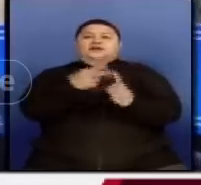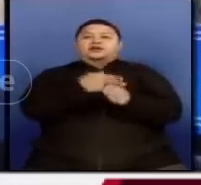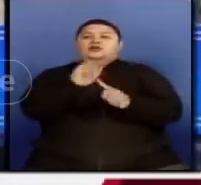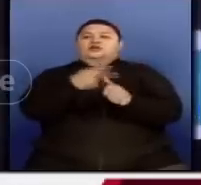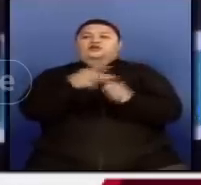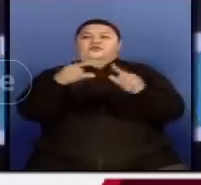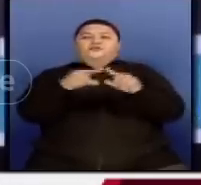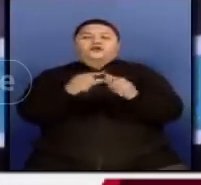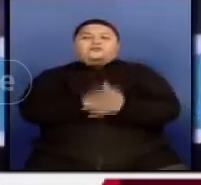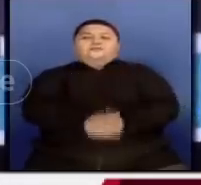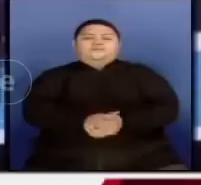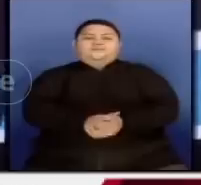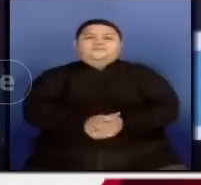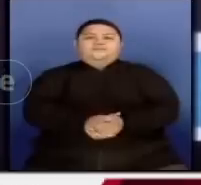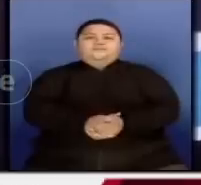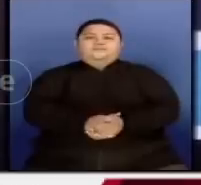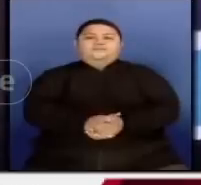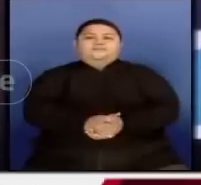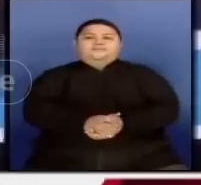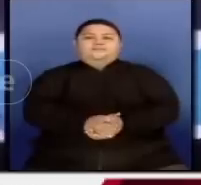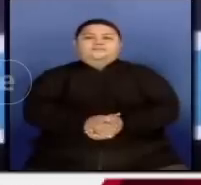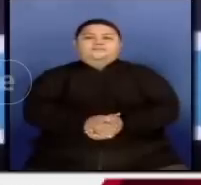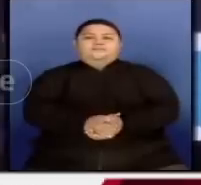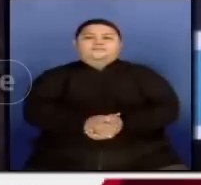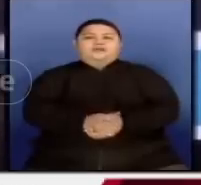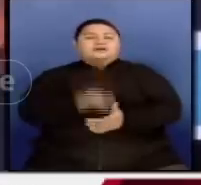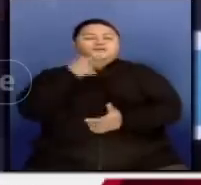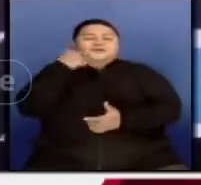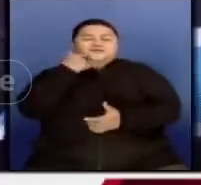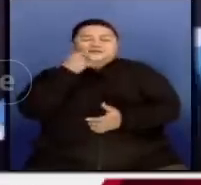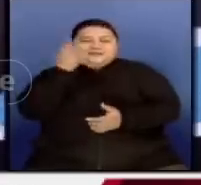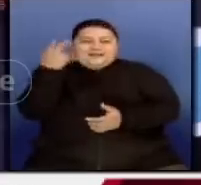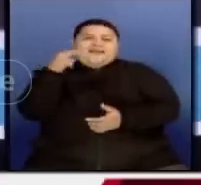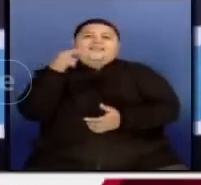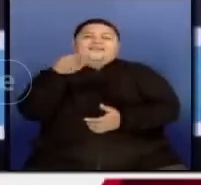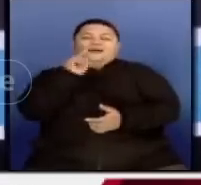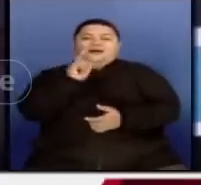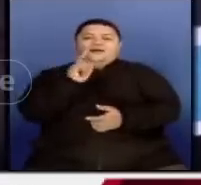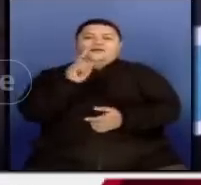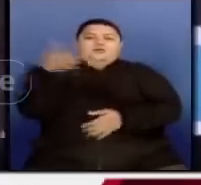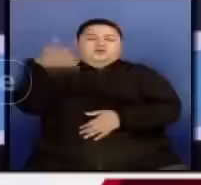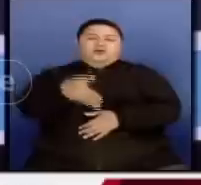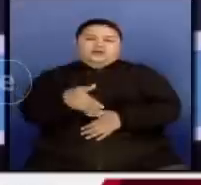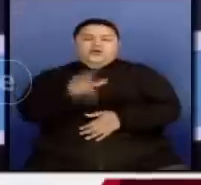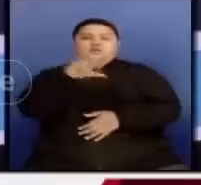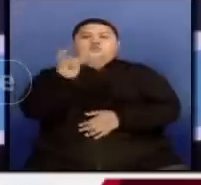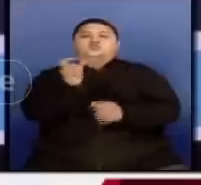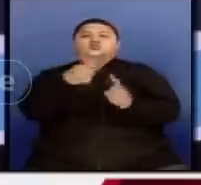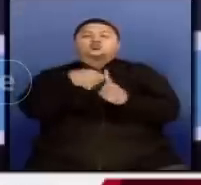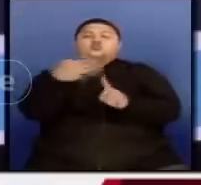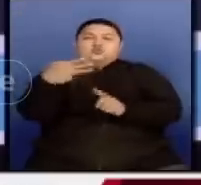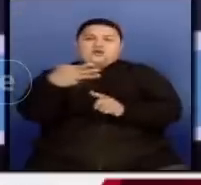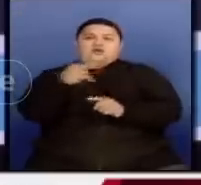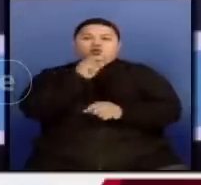Gianni infantino ekspresi tersebut terungkap dalam kunjungan Giani inventino ke Luke Paraguay dalam